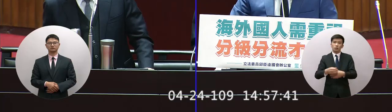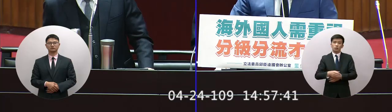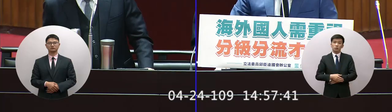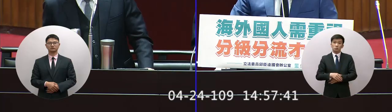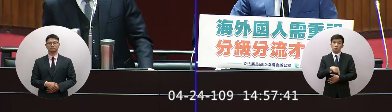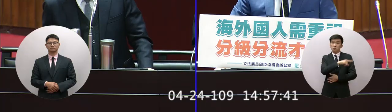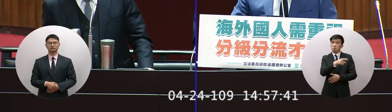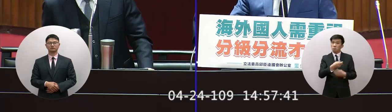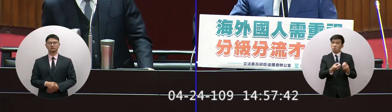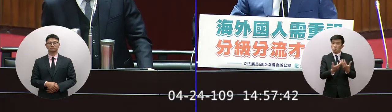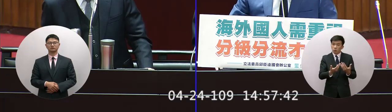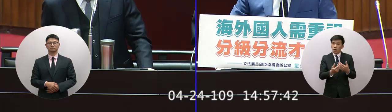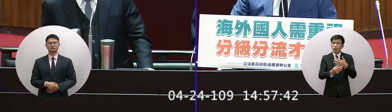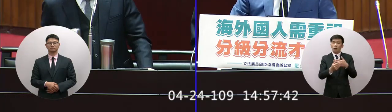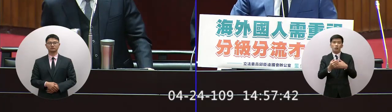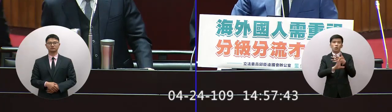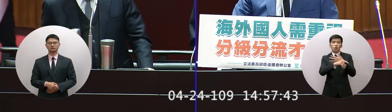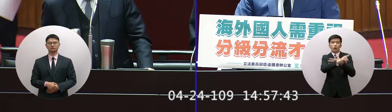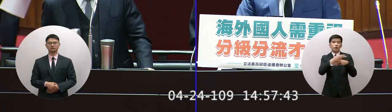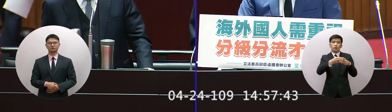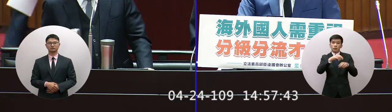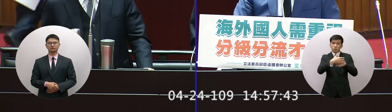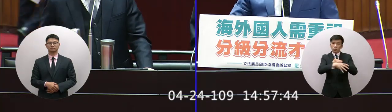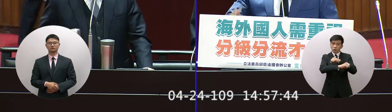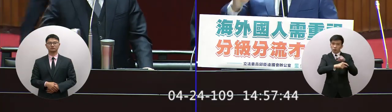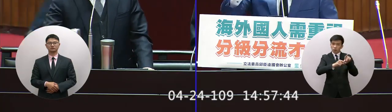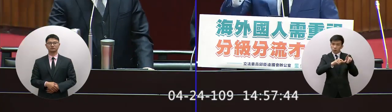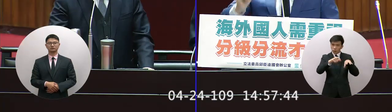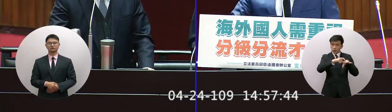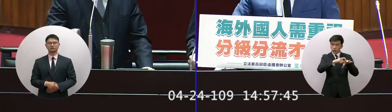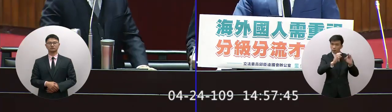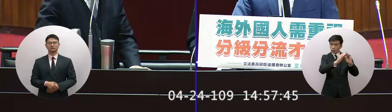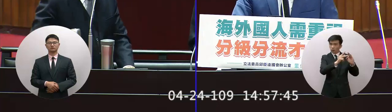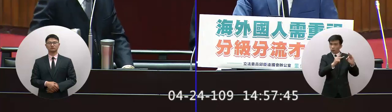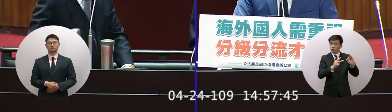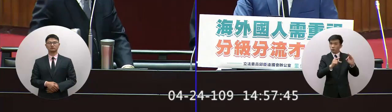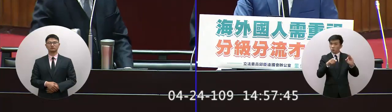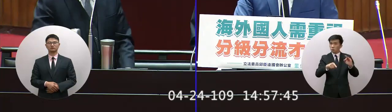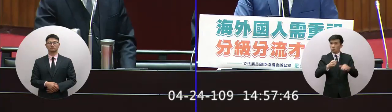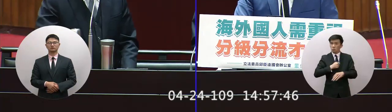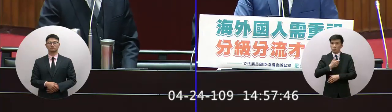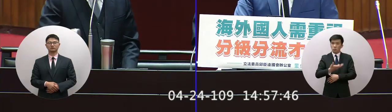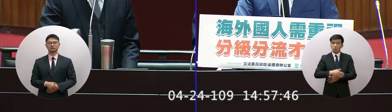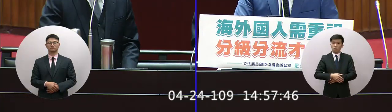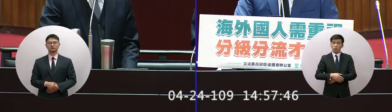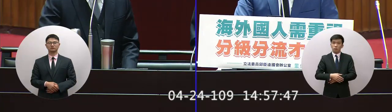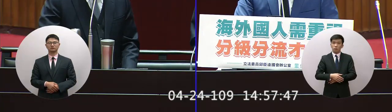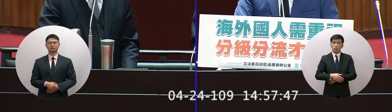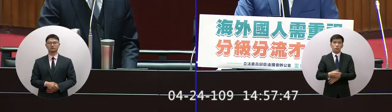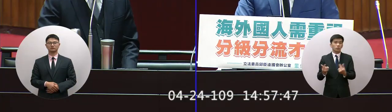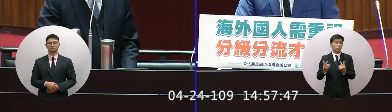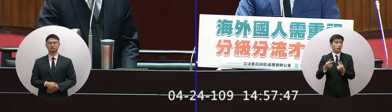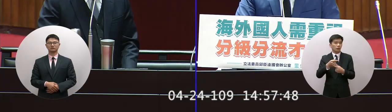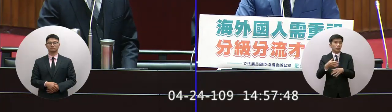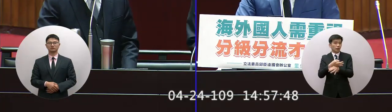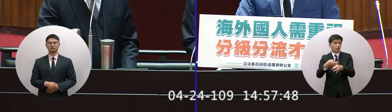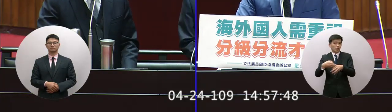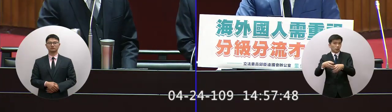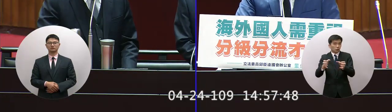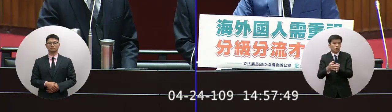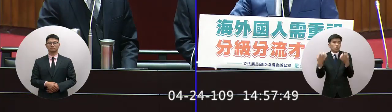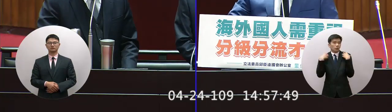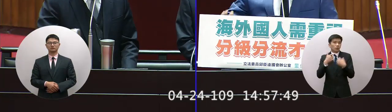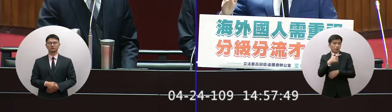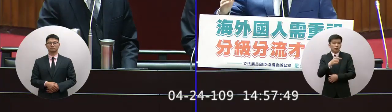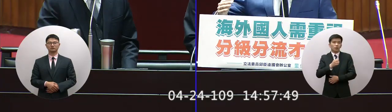透过海外信保基金，我们在一六对这类了解不？因为这类其实嘛不关心那个经济部管，我知道经济部长也很